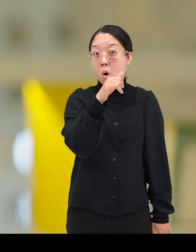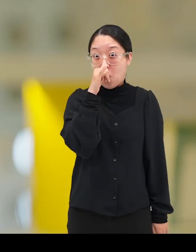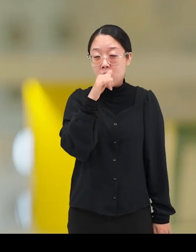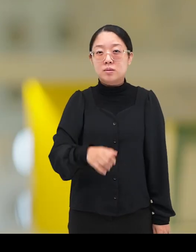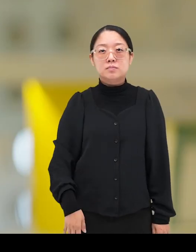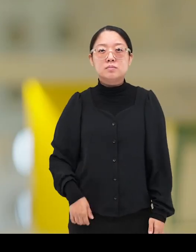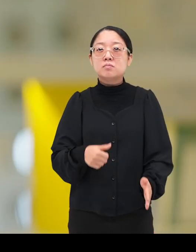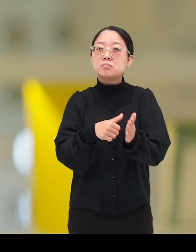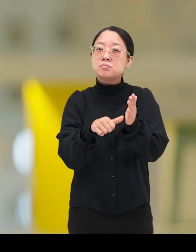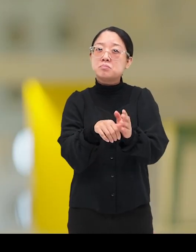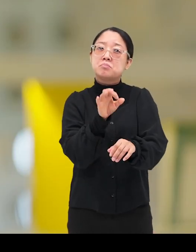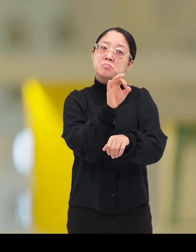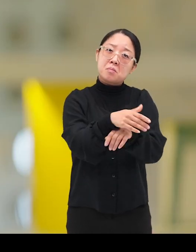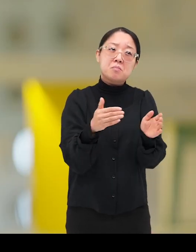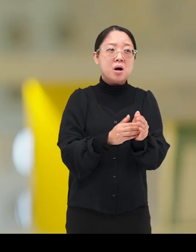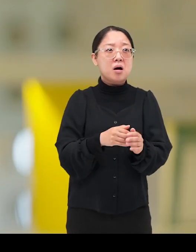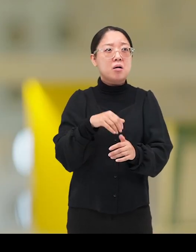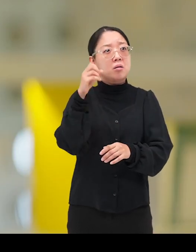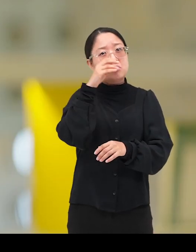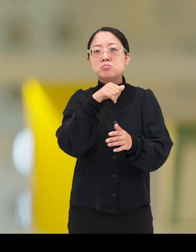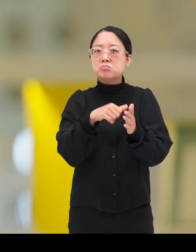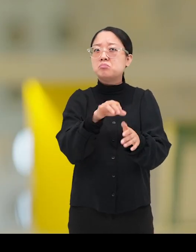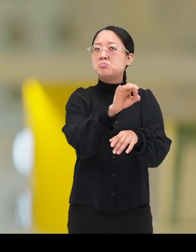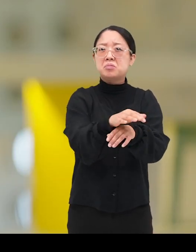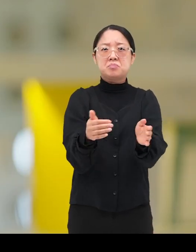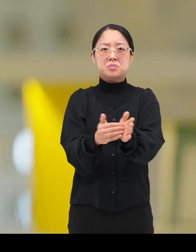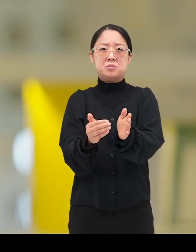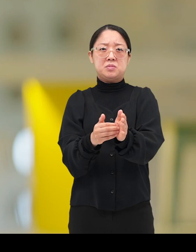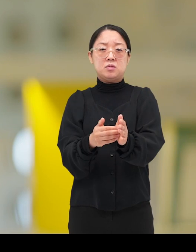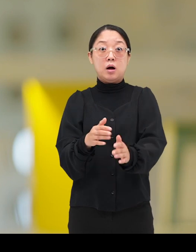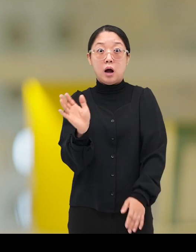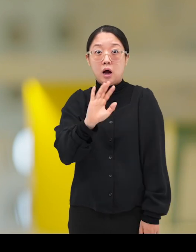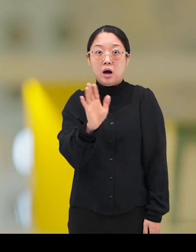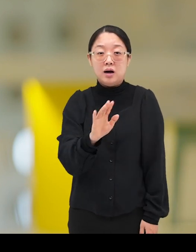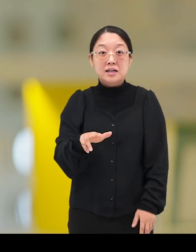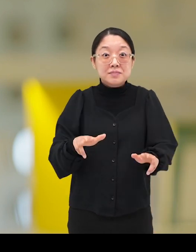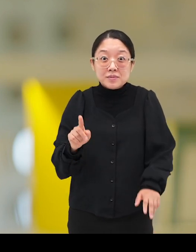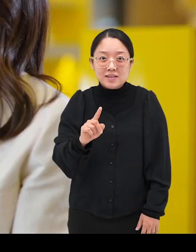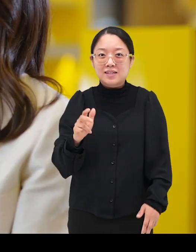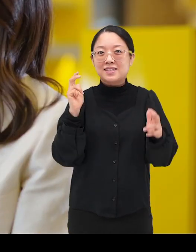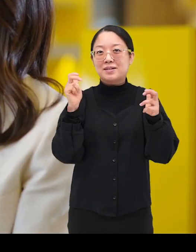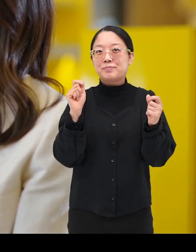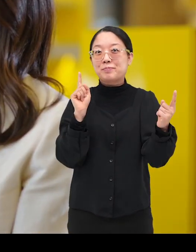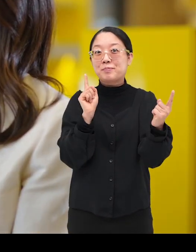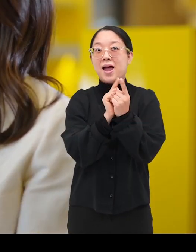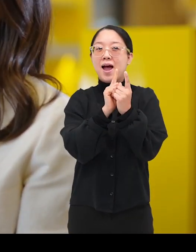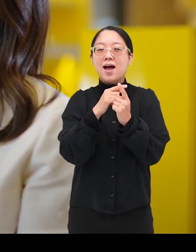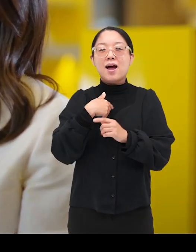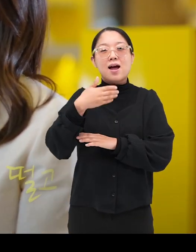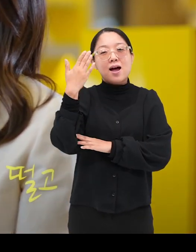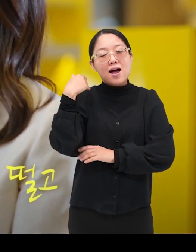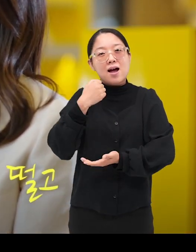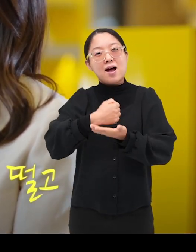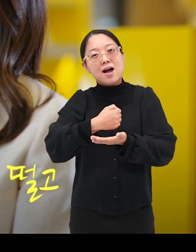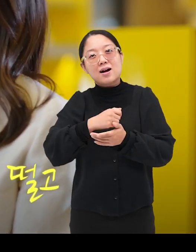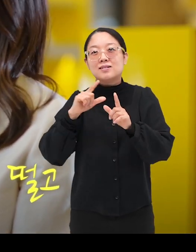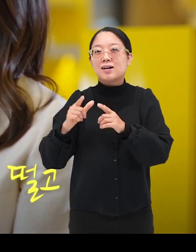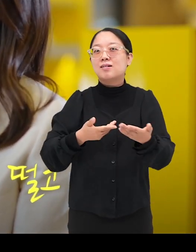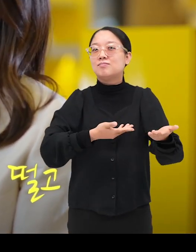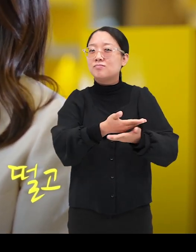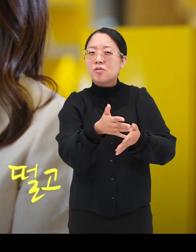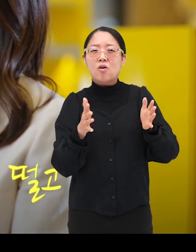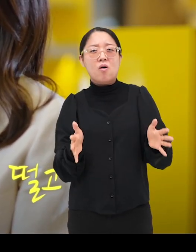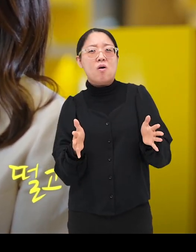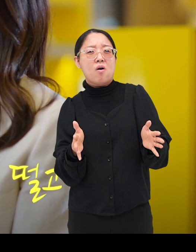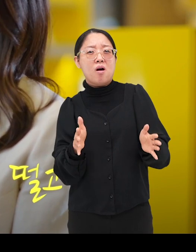생겼어요. 예전에는 그냥 뭐 물건을 사면 그냥 물건 사러 가서 사서 나오고 그게 끝이었는데, 이제는 가서 사장님이랑